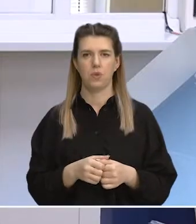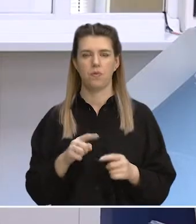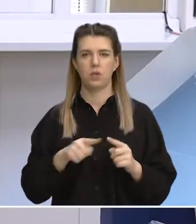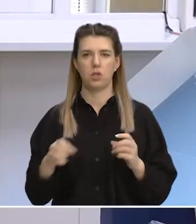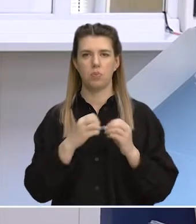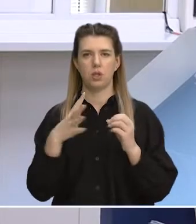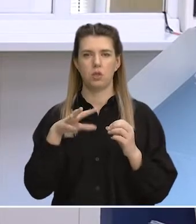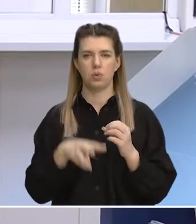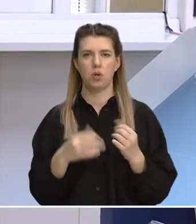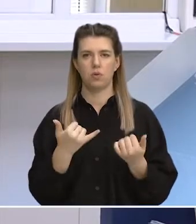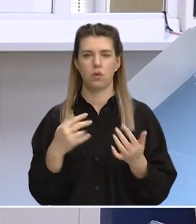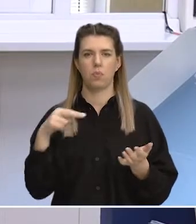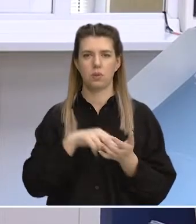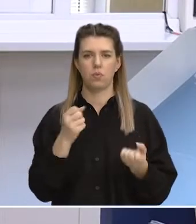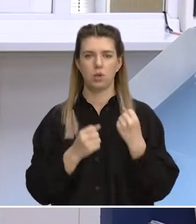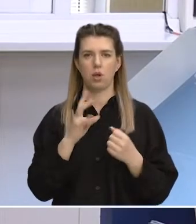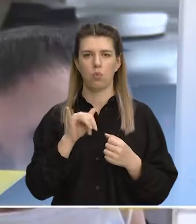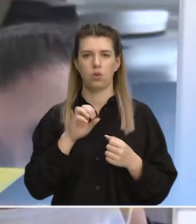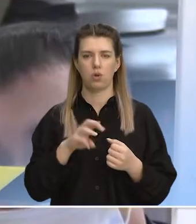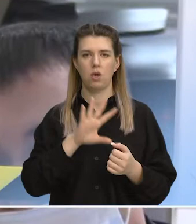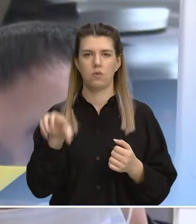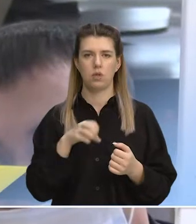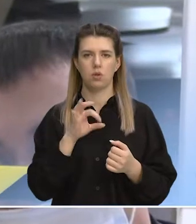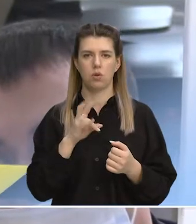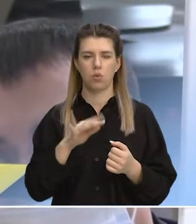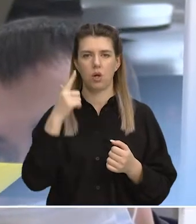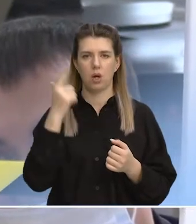В течение 15 минут я сегодня поставил машину на учет. Все